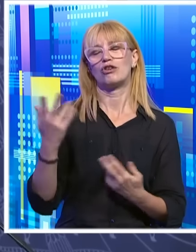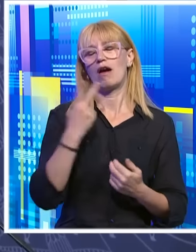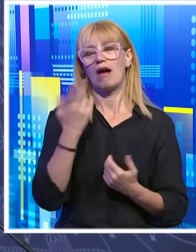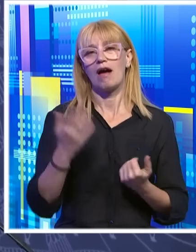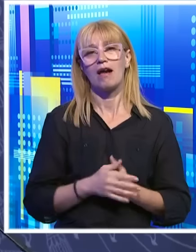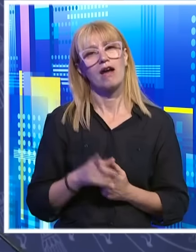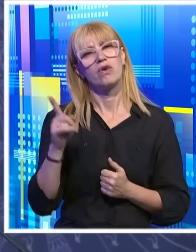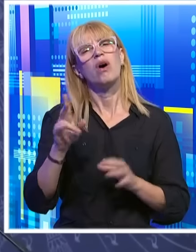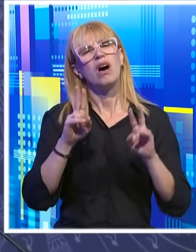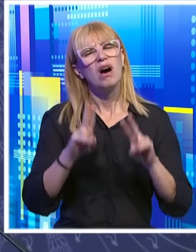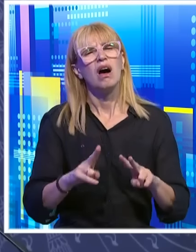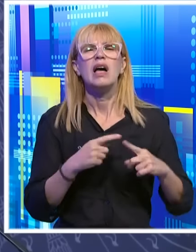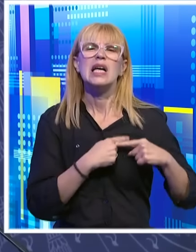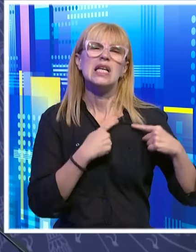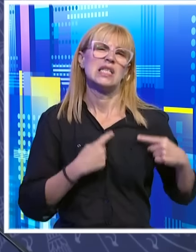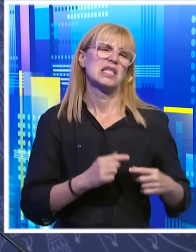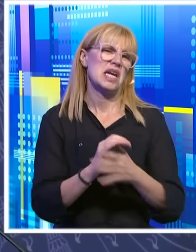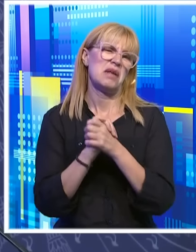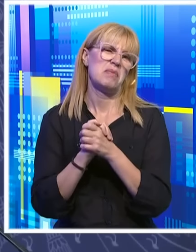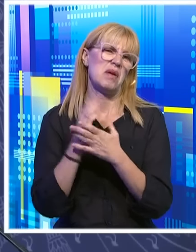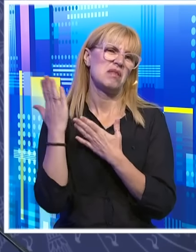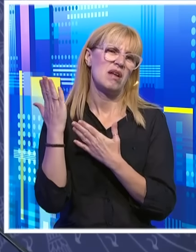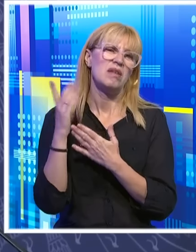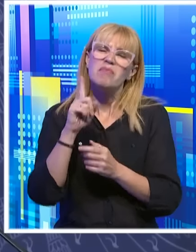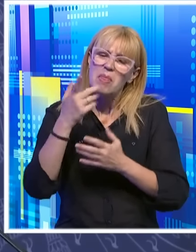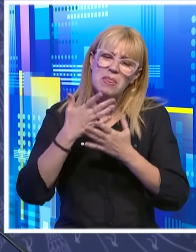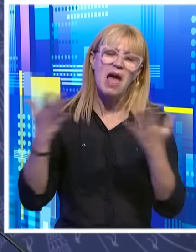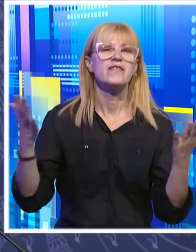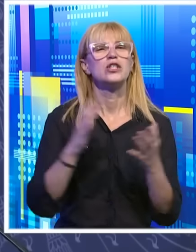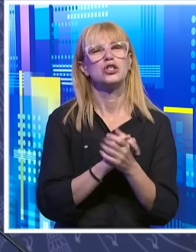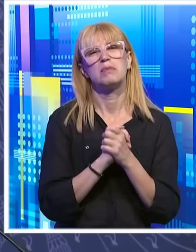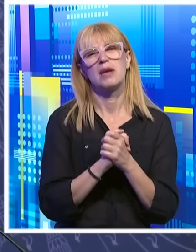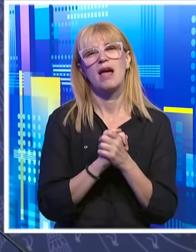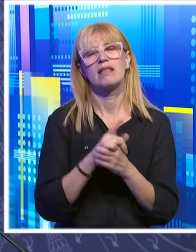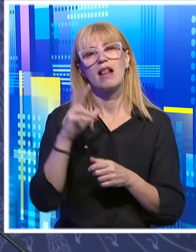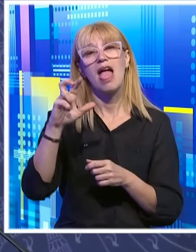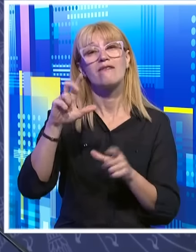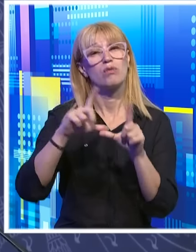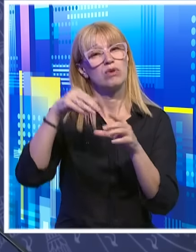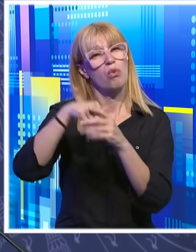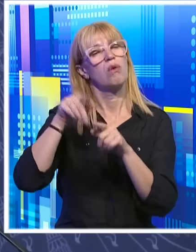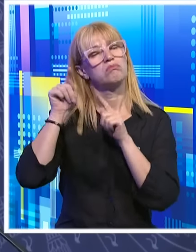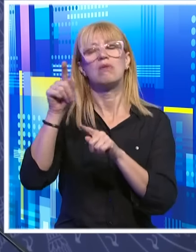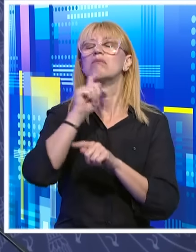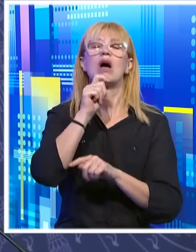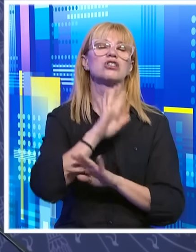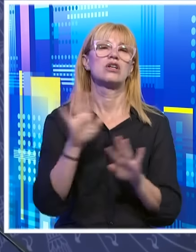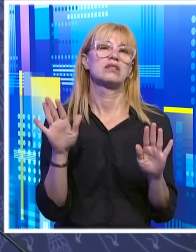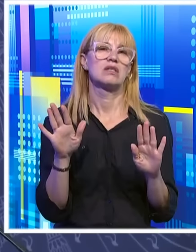oni su nam iskreni prijatelji, najveći prijatelji koje imamo u Evropskoj uniji i